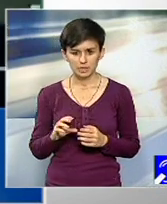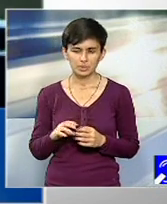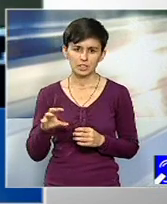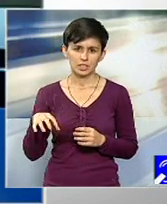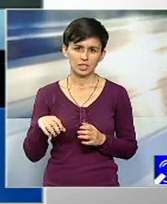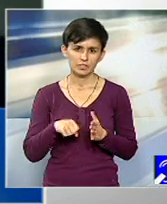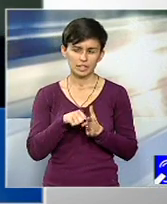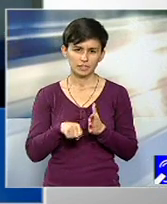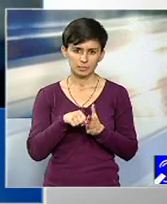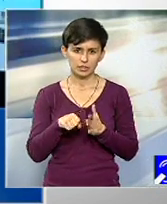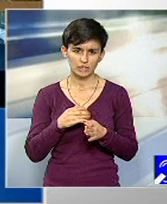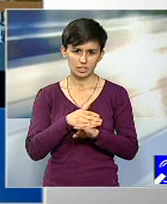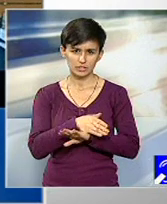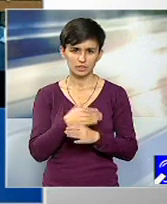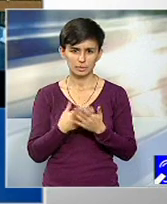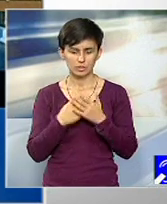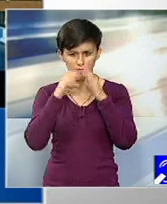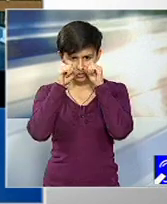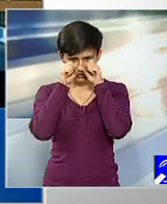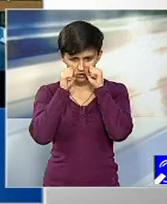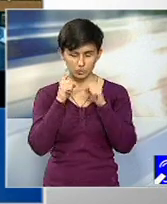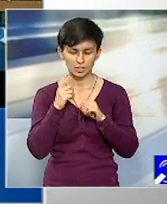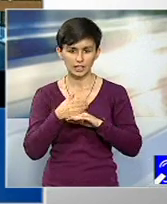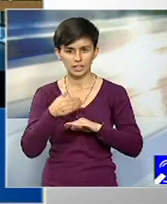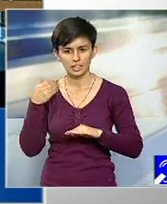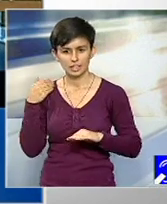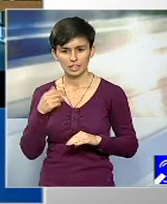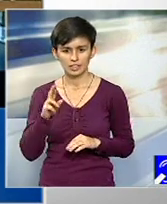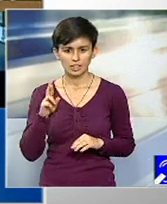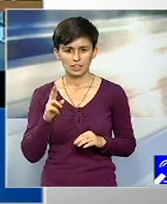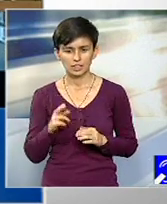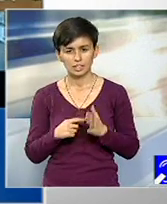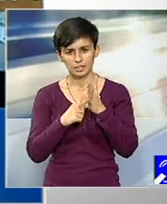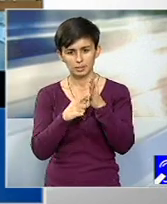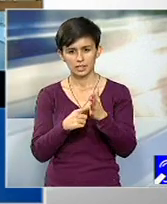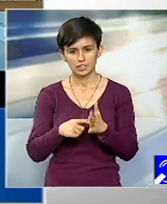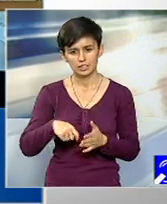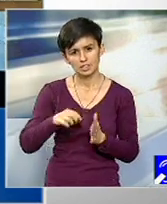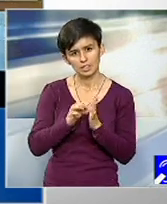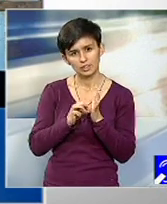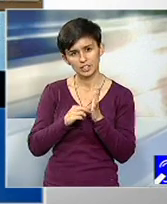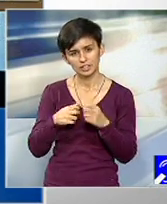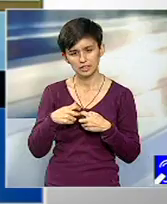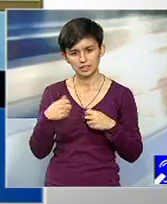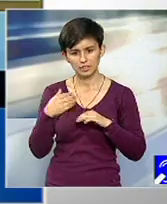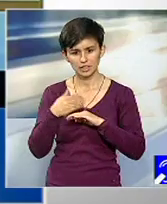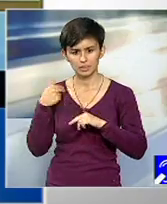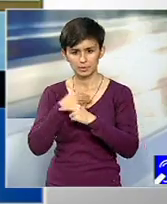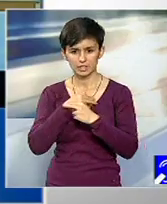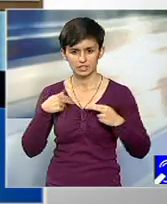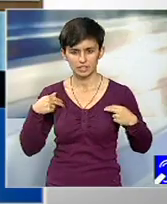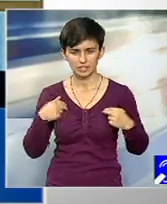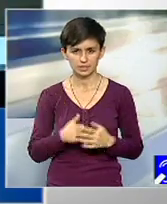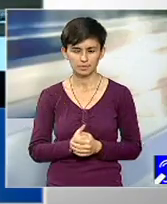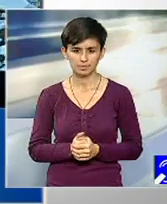filmelor accesibilizate pentru nevăzători. Însă, înainte de asta, Raluca ne gătește o nouă rețetă fără prejudecăți. Clădite cu Nutella și cu